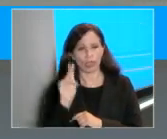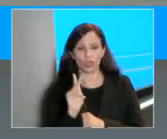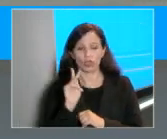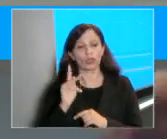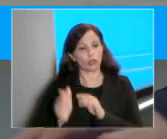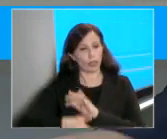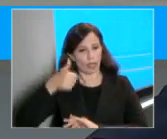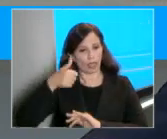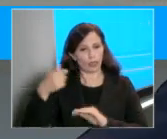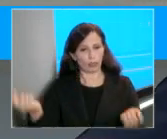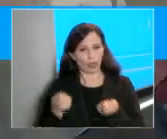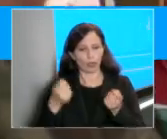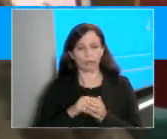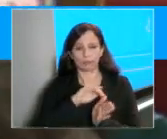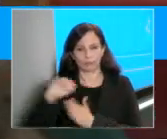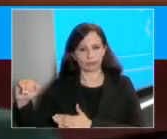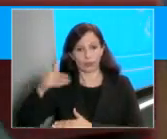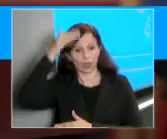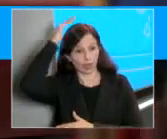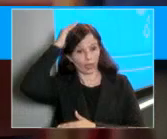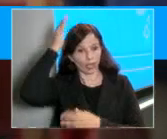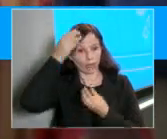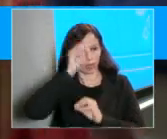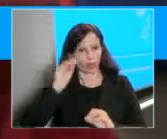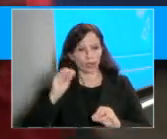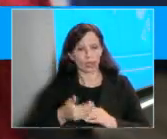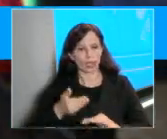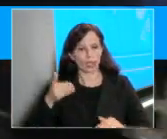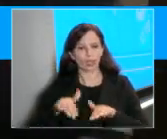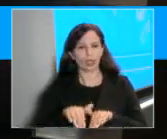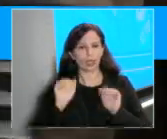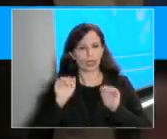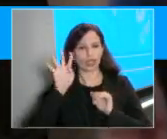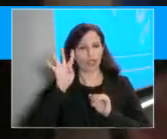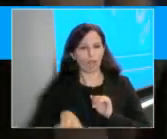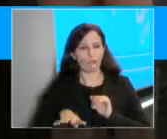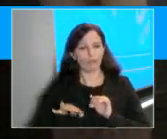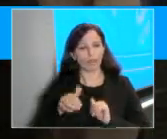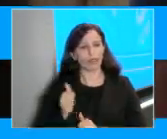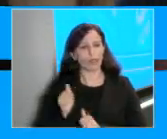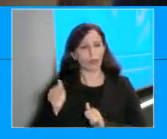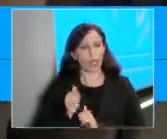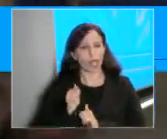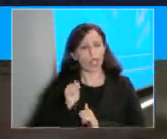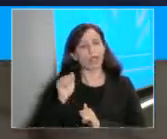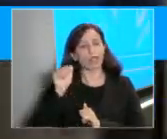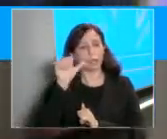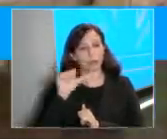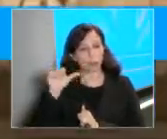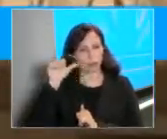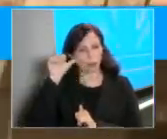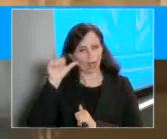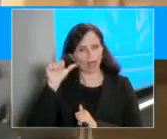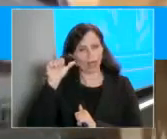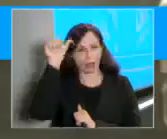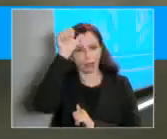דיווחה שממשל טראמפ מתכוון להודיע בימים הקרובים על נסיגה של יותר מ-4,000 חיילים מאפגניסטן. לפי הדיווח, ארצות הברית תשאיר